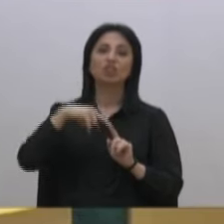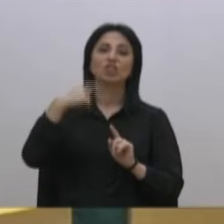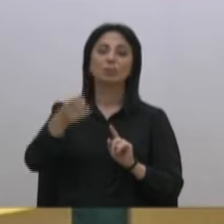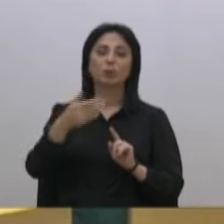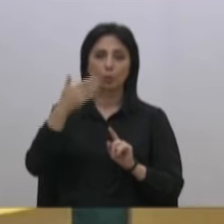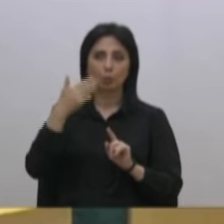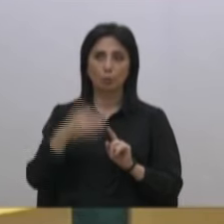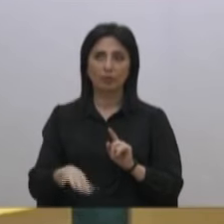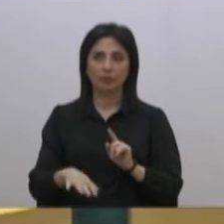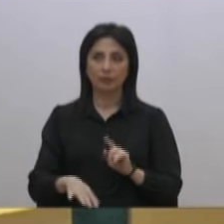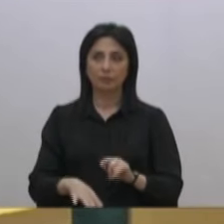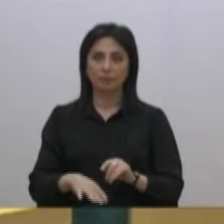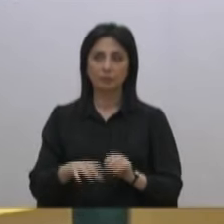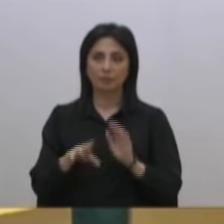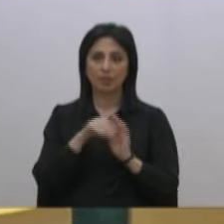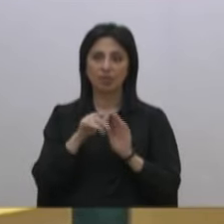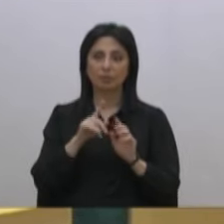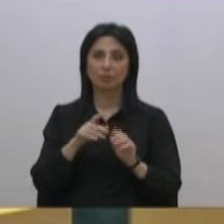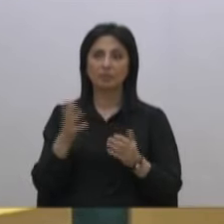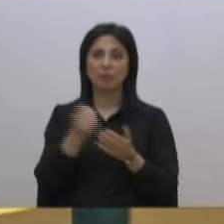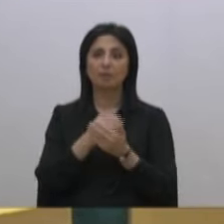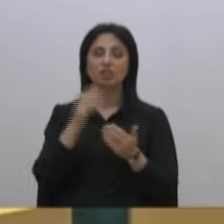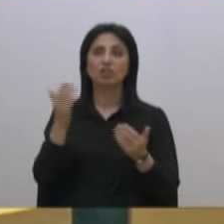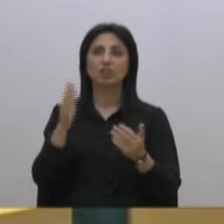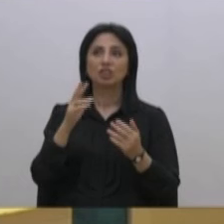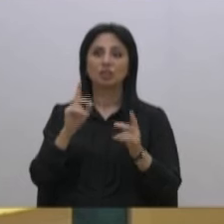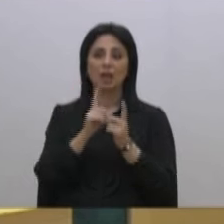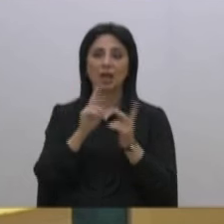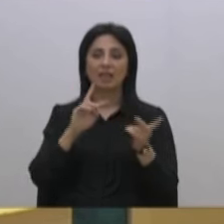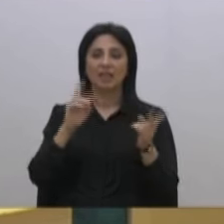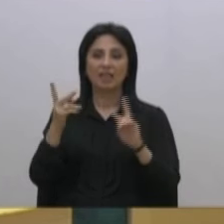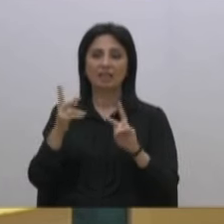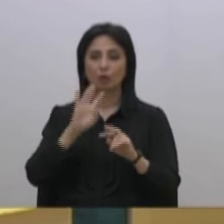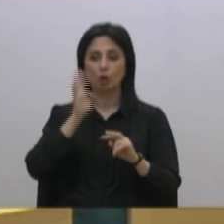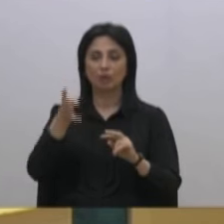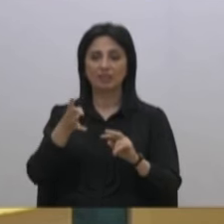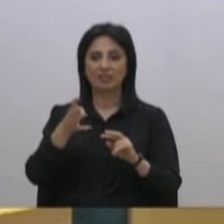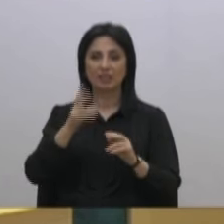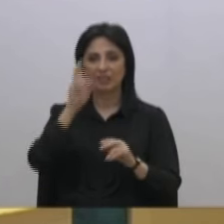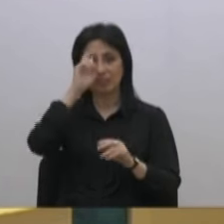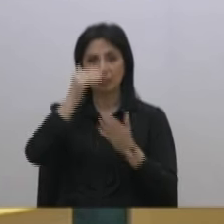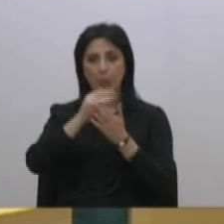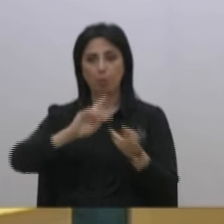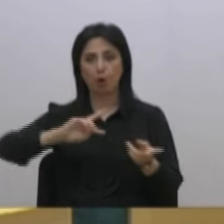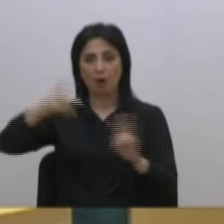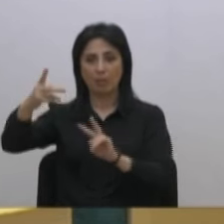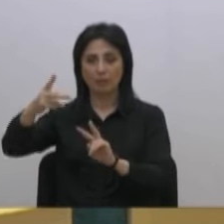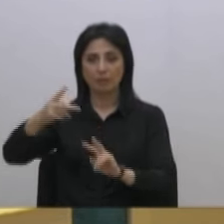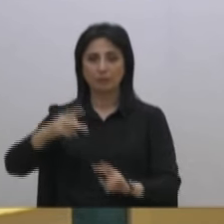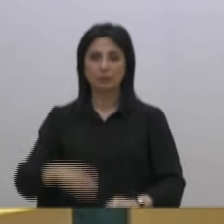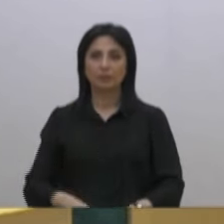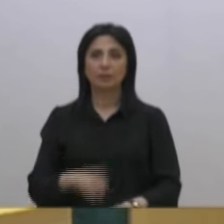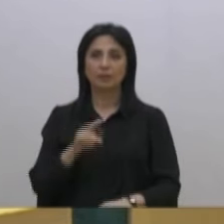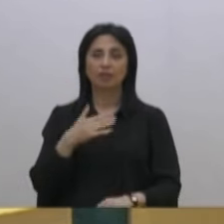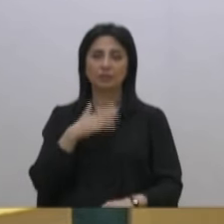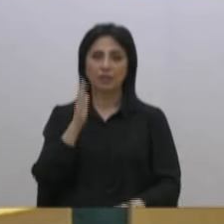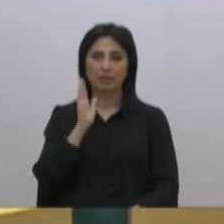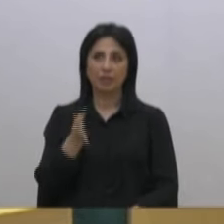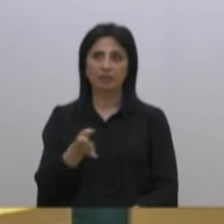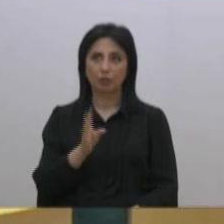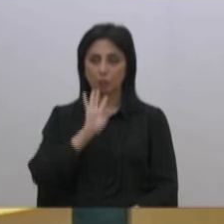უკვე არჩევნებში გამარჯვების შემდეგ გადაითარგმნება 4-წლიან სამთავრობო პროგრამაში. Და ჩვენ